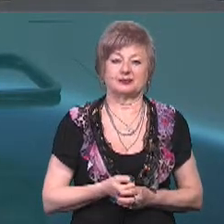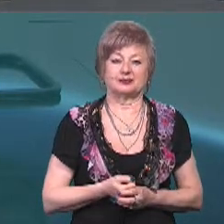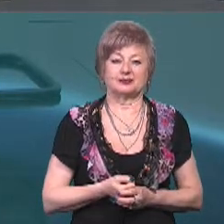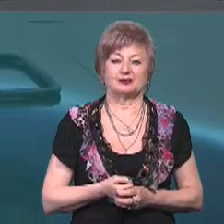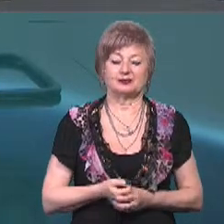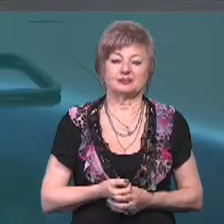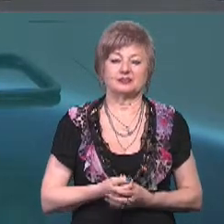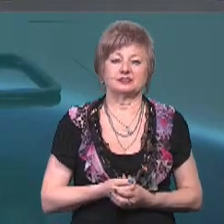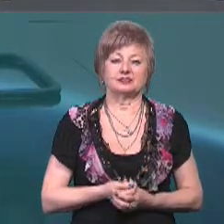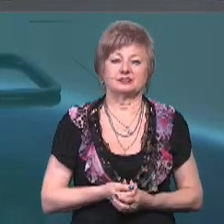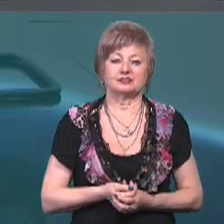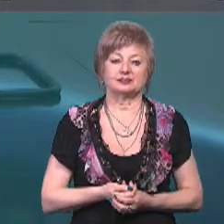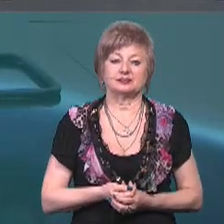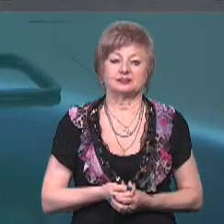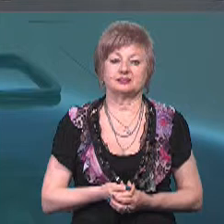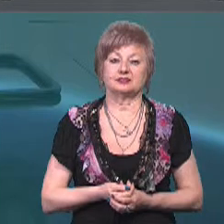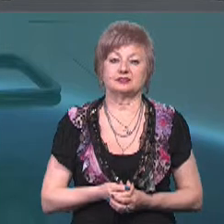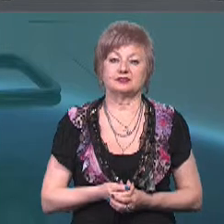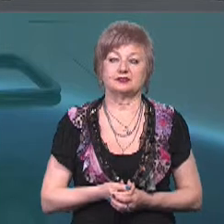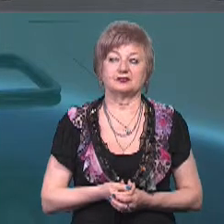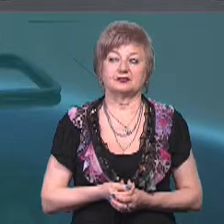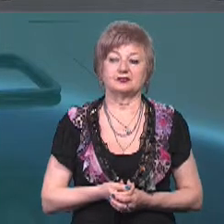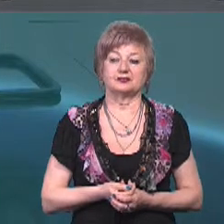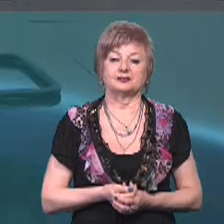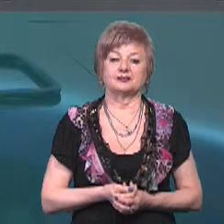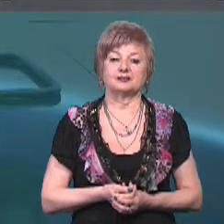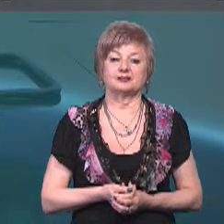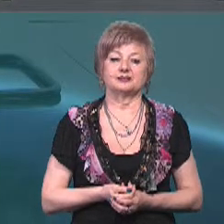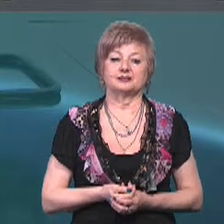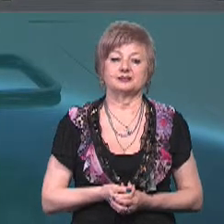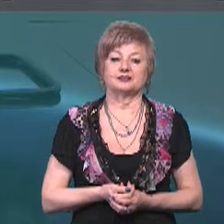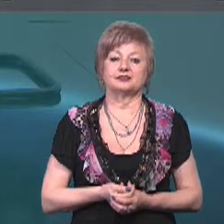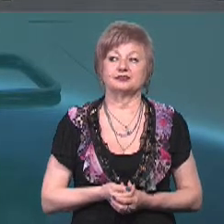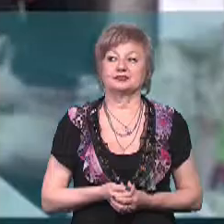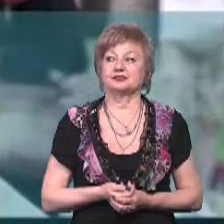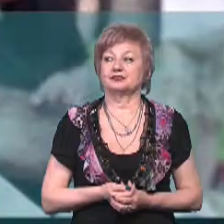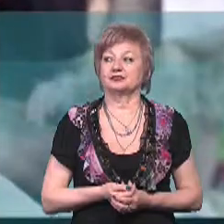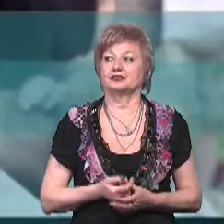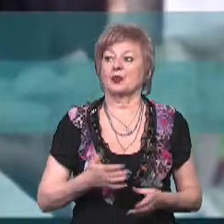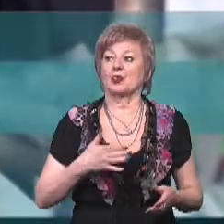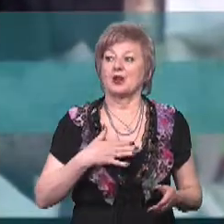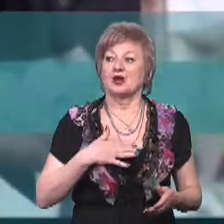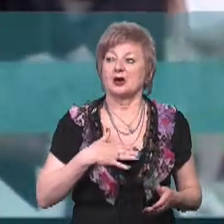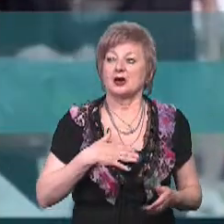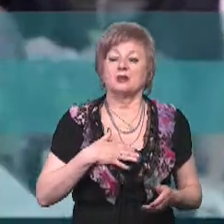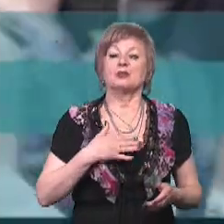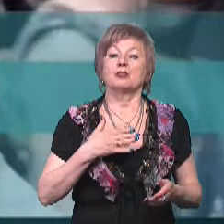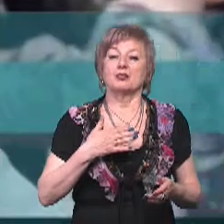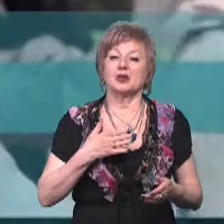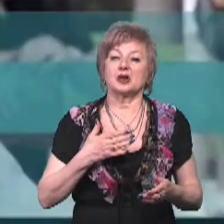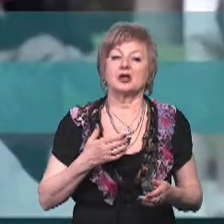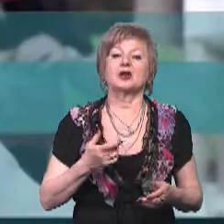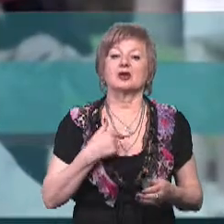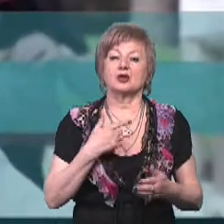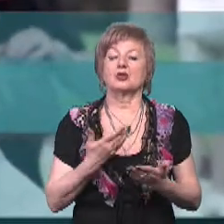і захід разом! Схід і захід разом! Наполягаємо, щоб дозволити українських лікарів, щоб вони